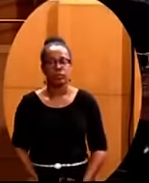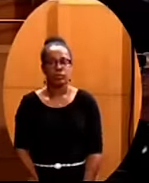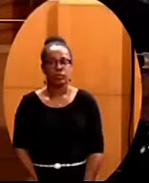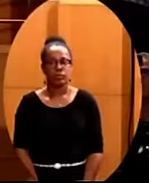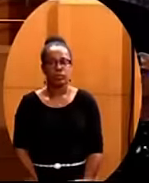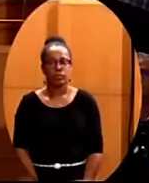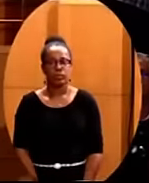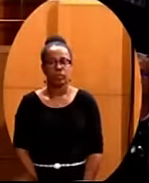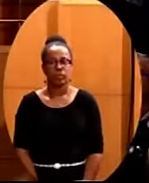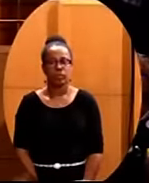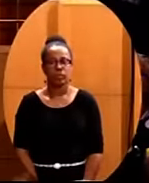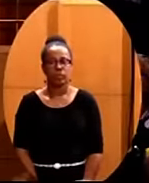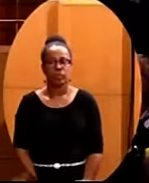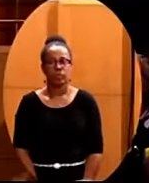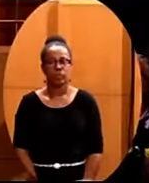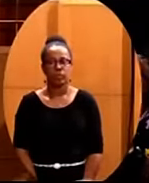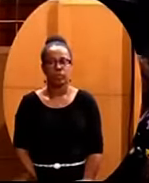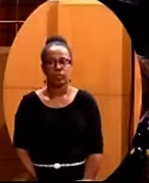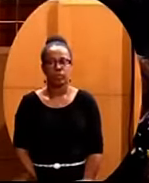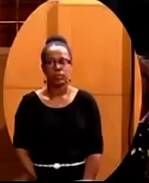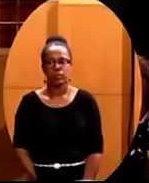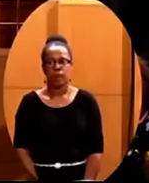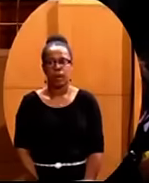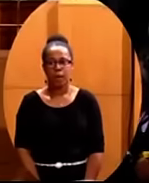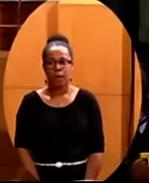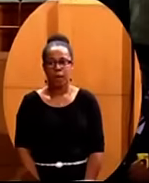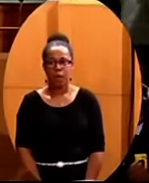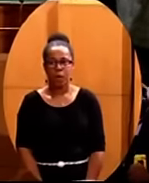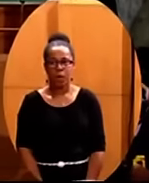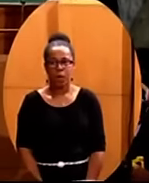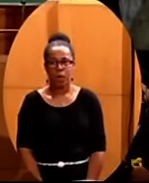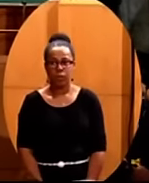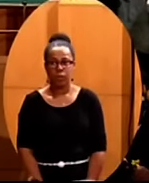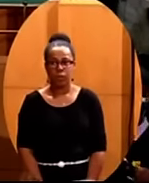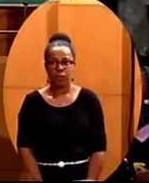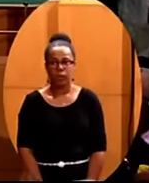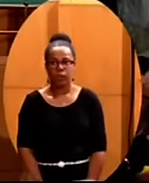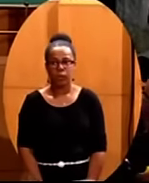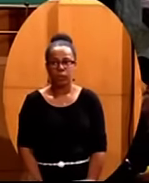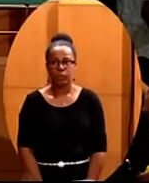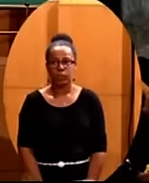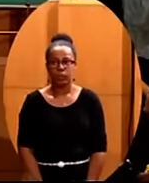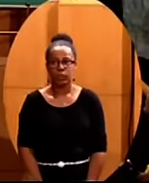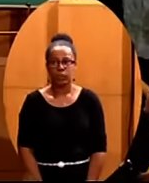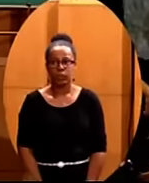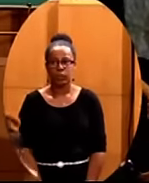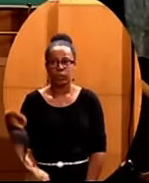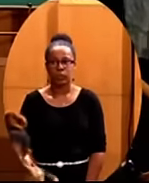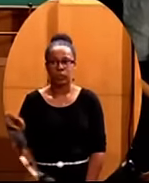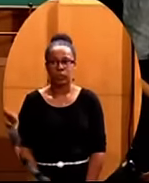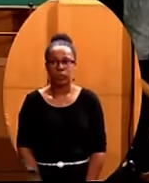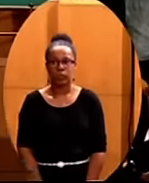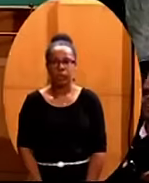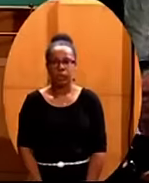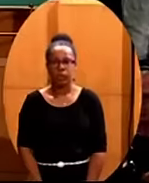d'accord donc c'est pourquoi il ne s'ass pas ce n'est plus le président de la région qui est à la fois président et exécutif nous sommes dans un C figure